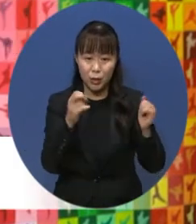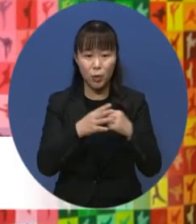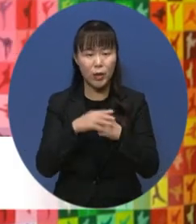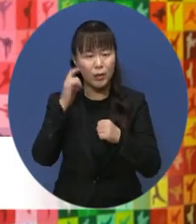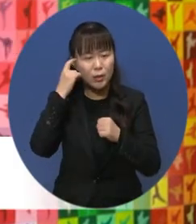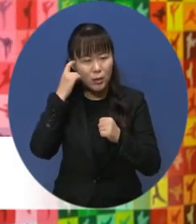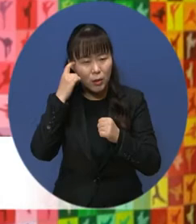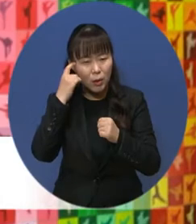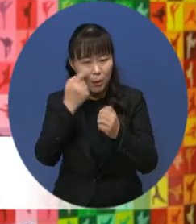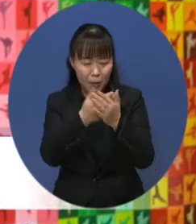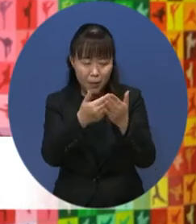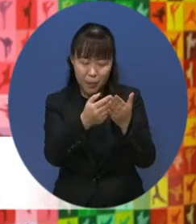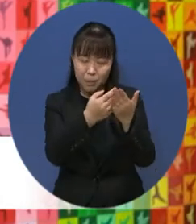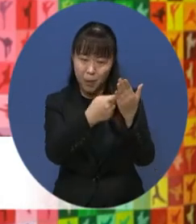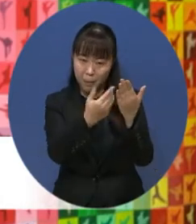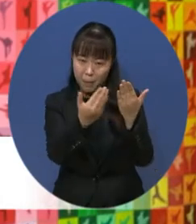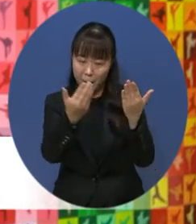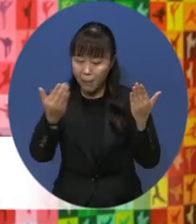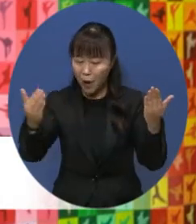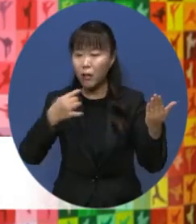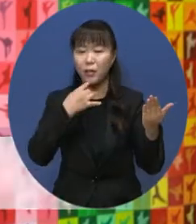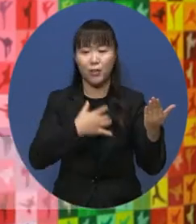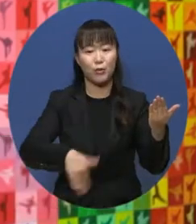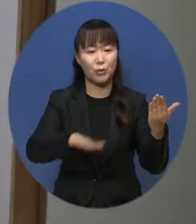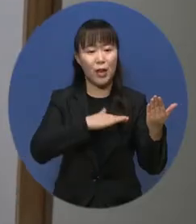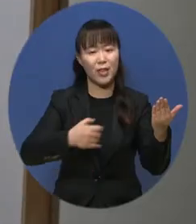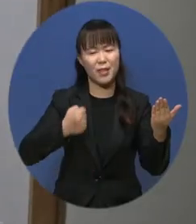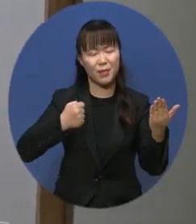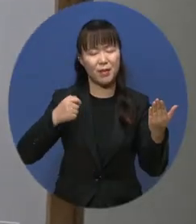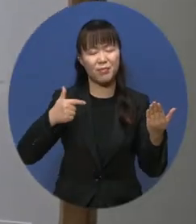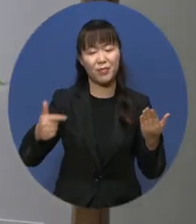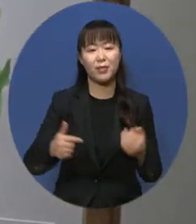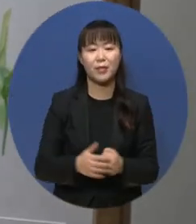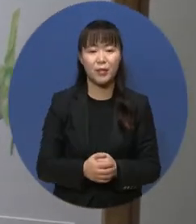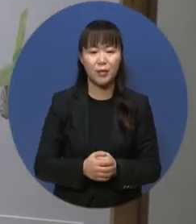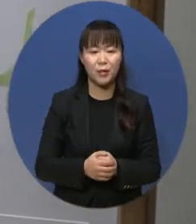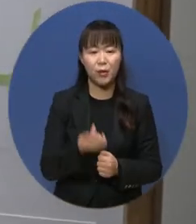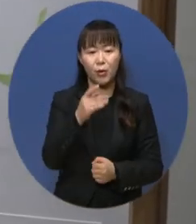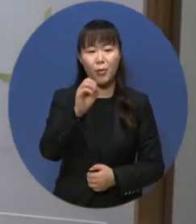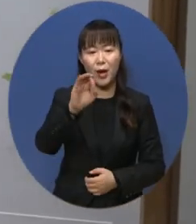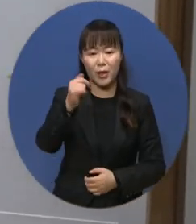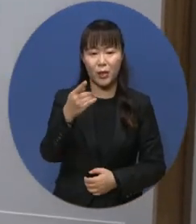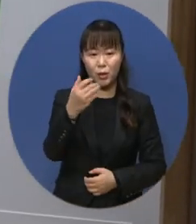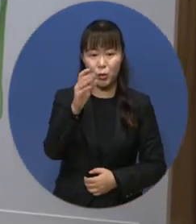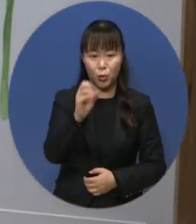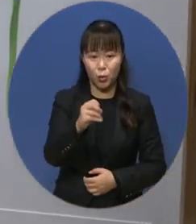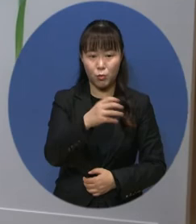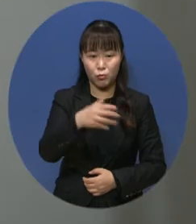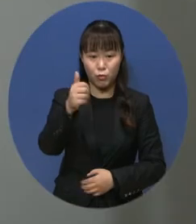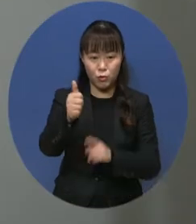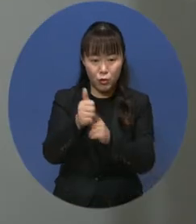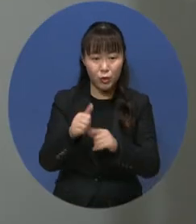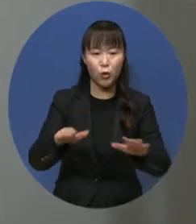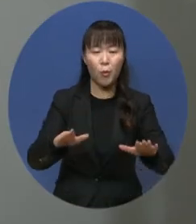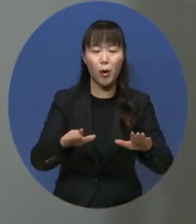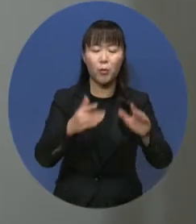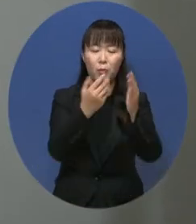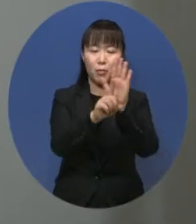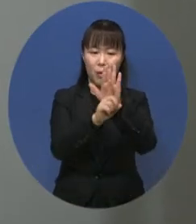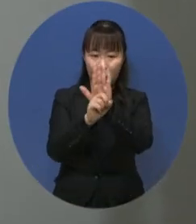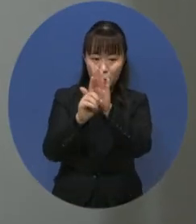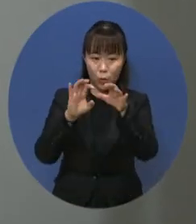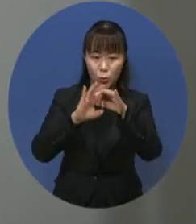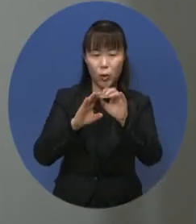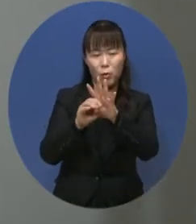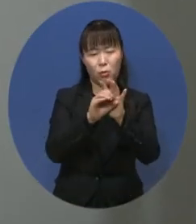전시들이 이루어진 자체만으로도 저희들이 큰 힘이 되고 황인홍 무주군수는 이번 전시를 통해 코로나19로